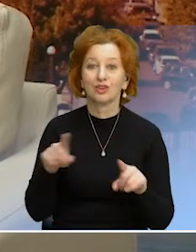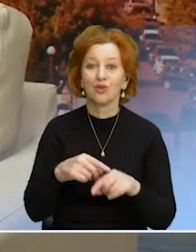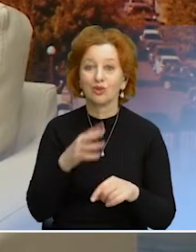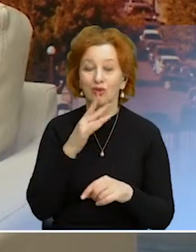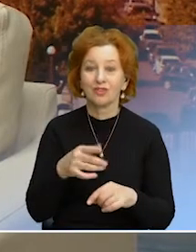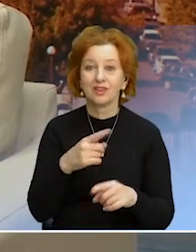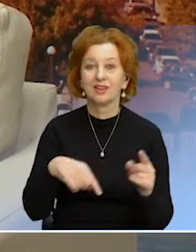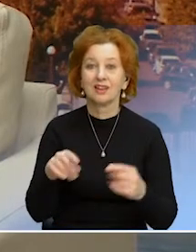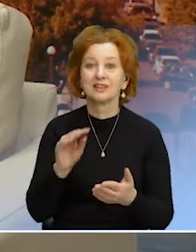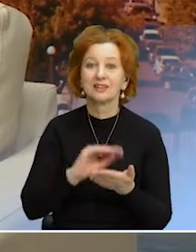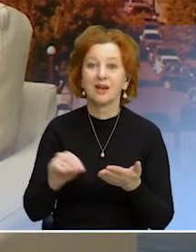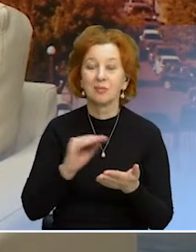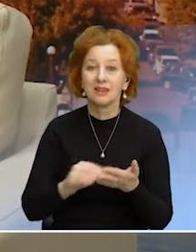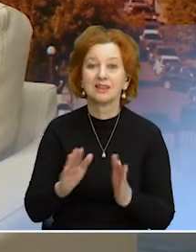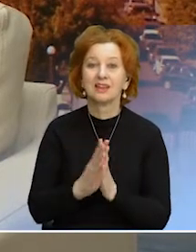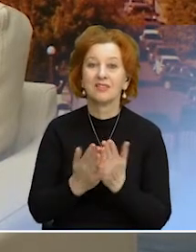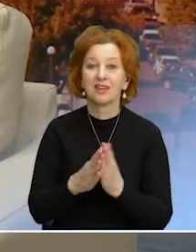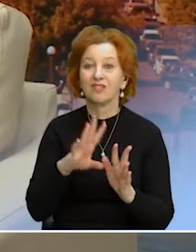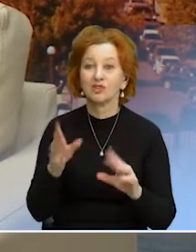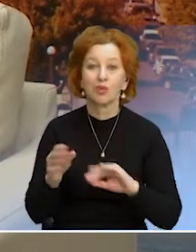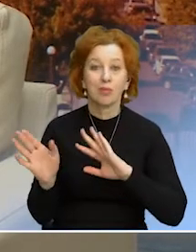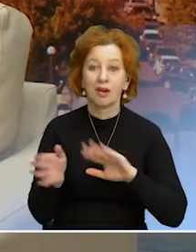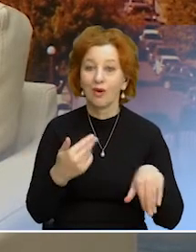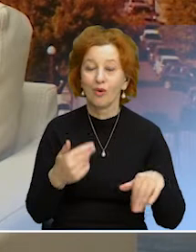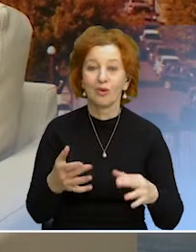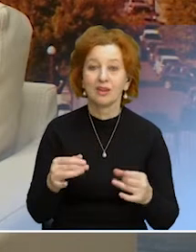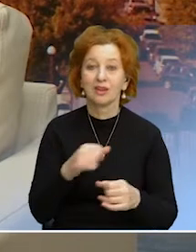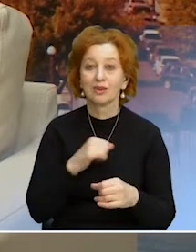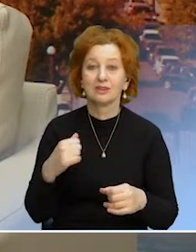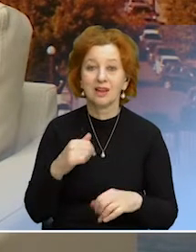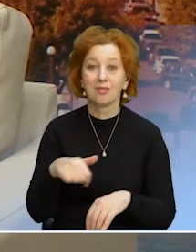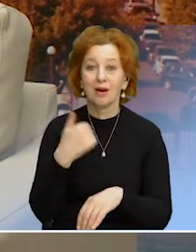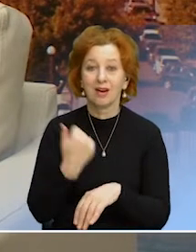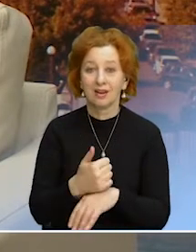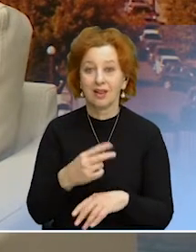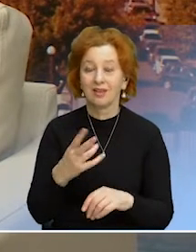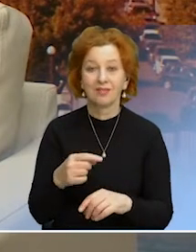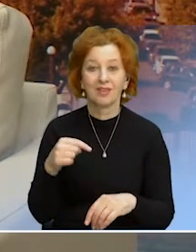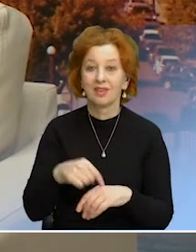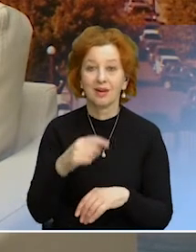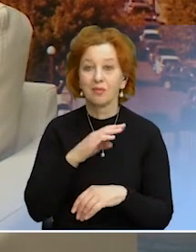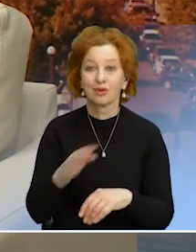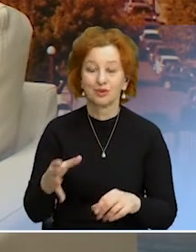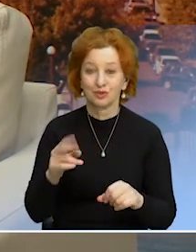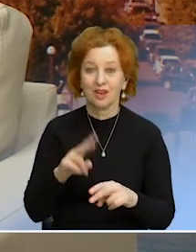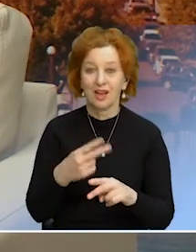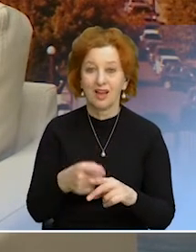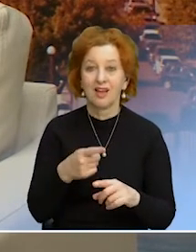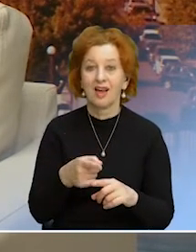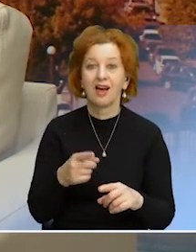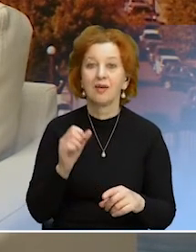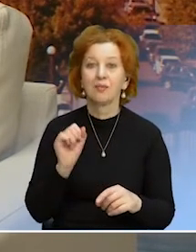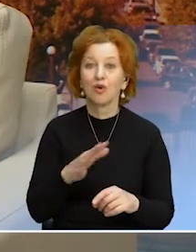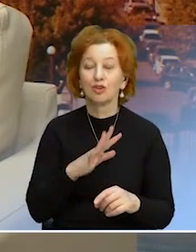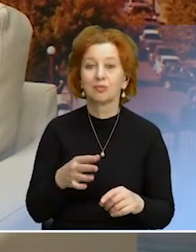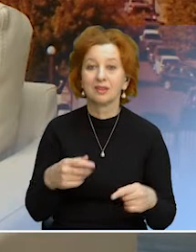проходили дневники, записки какие-то, там еще что-то. Все это проходит. Но самое главное не подсесть на это, понимаете? Это вот может быть